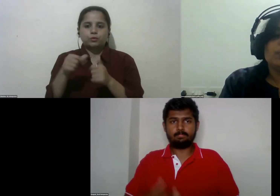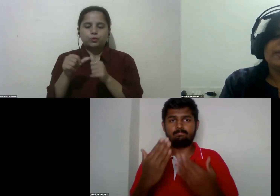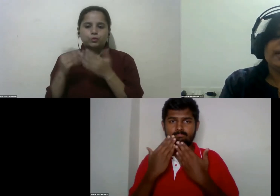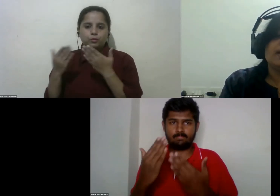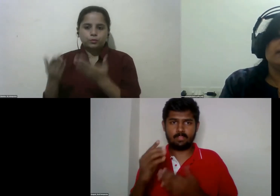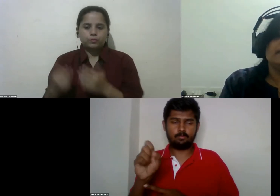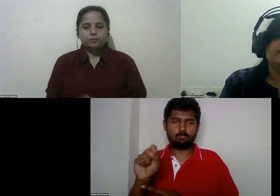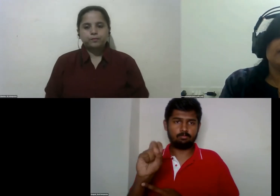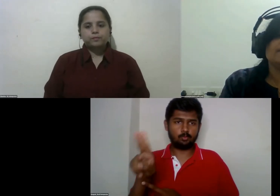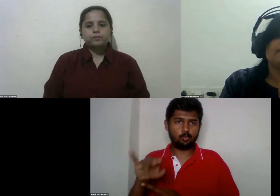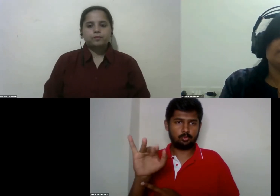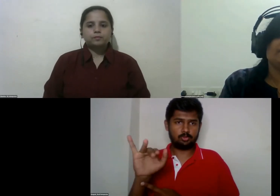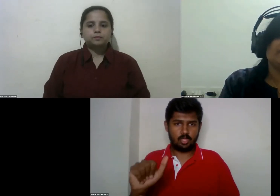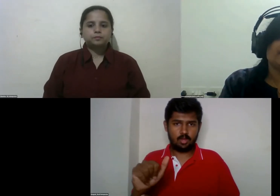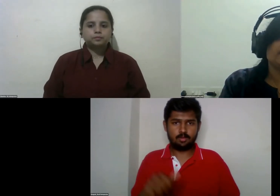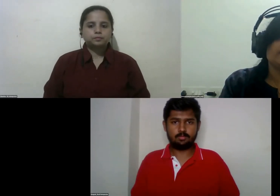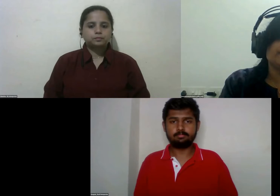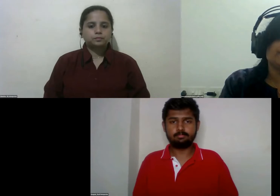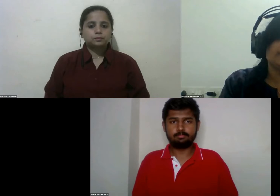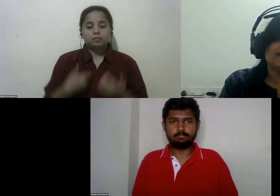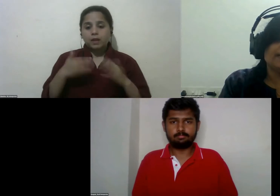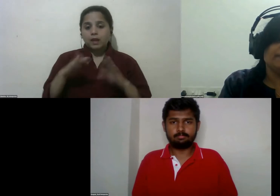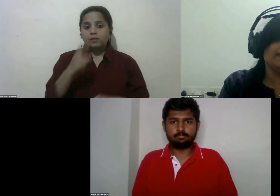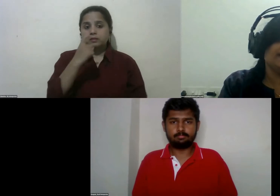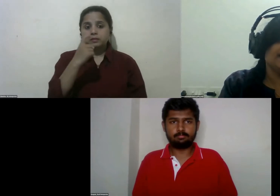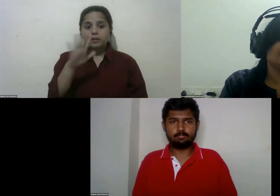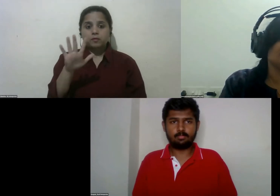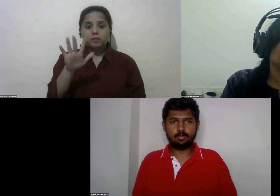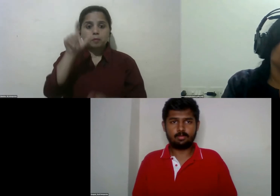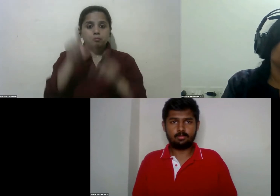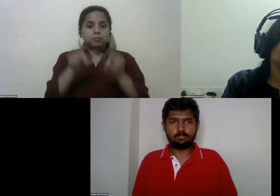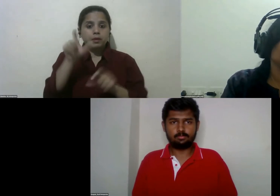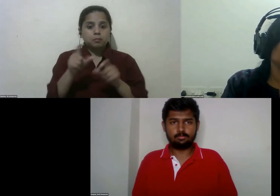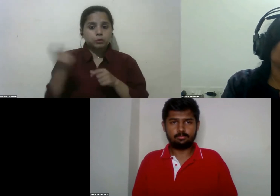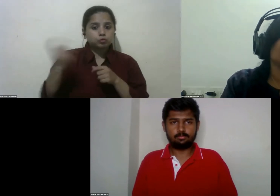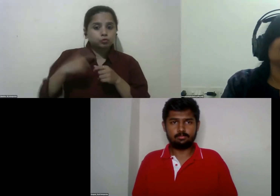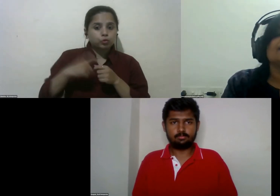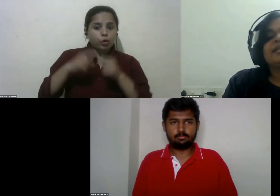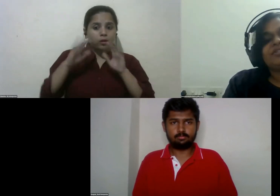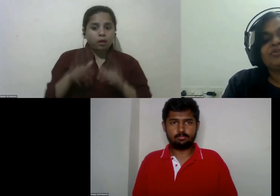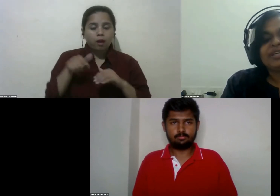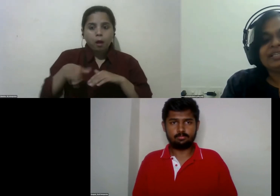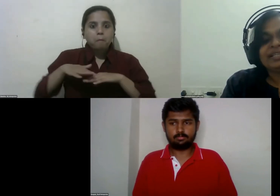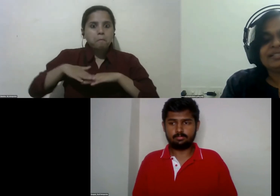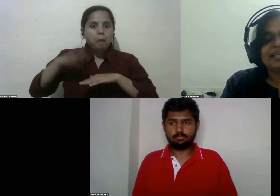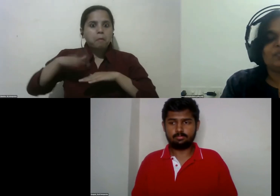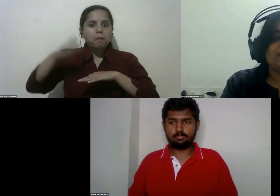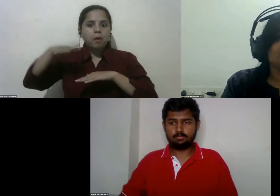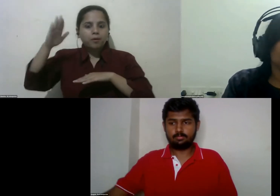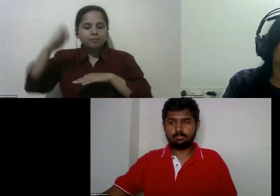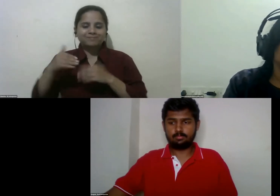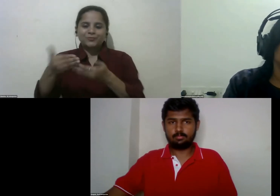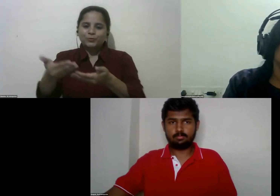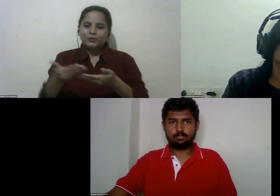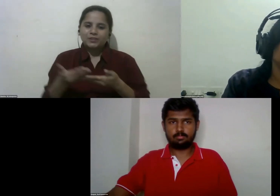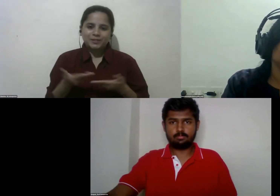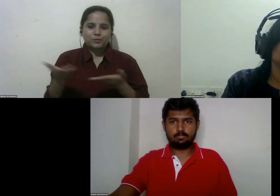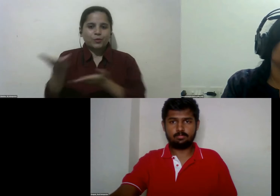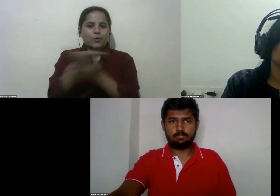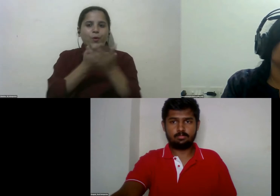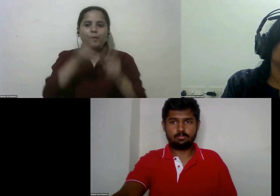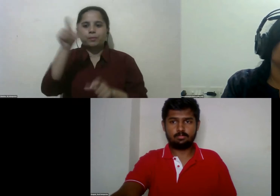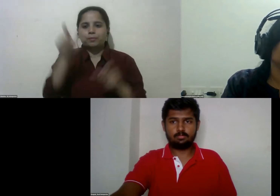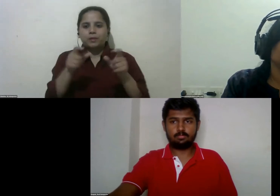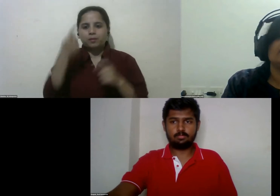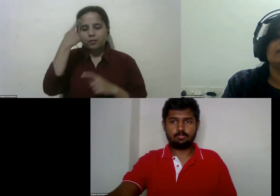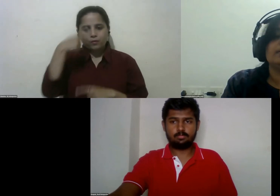Now we have 75 participants tonight, 76, and it's increasing. So greetings and welcome everybody for this